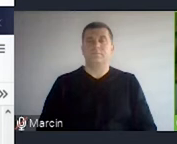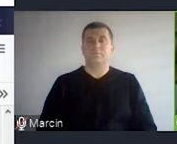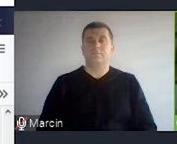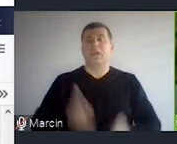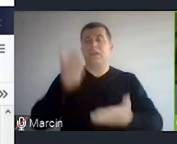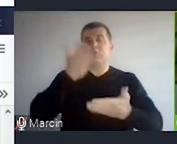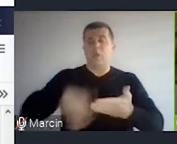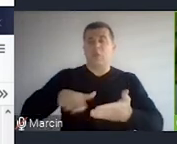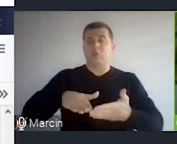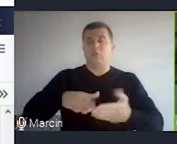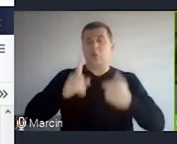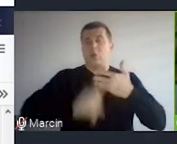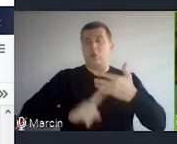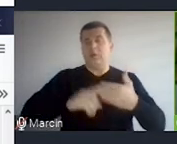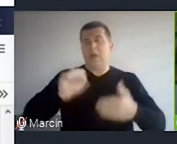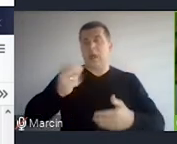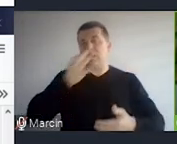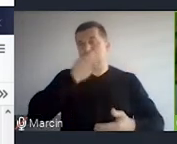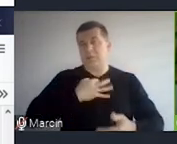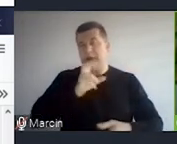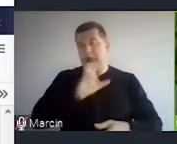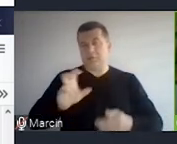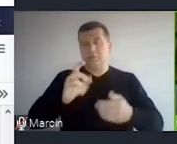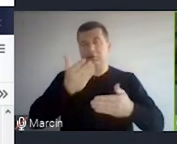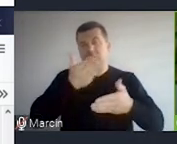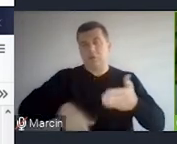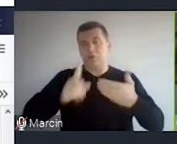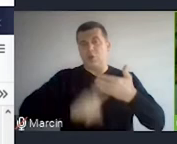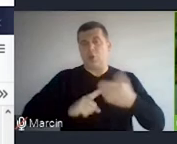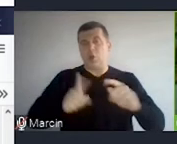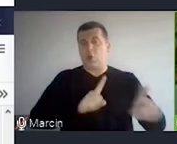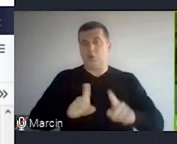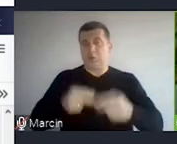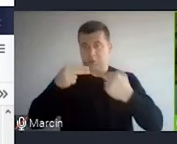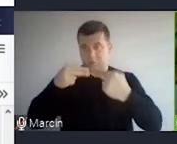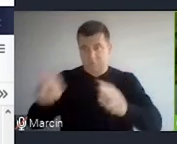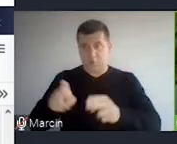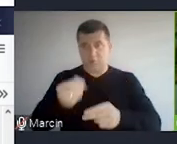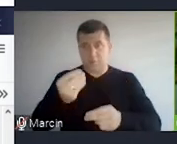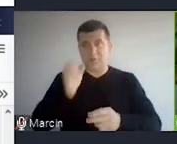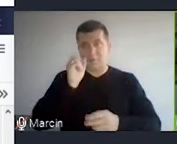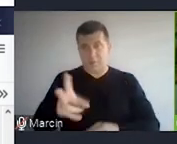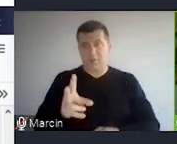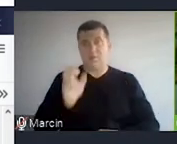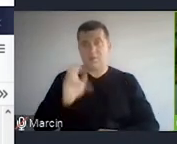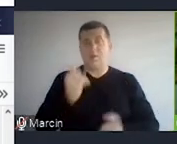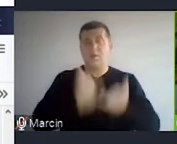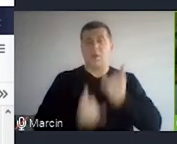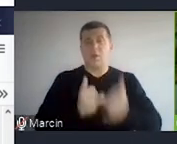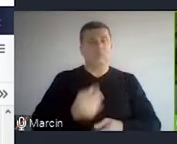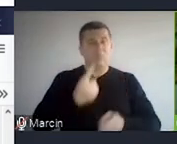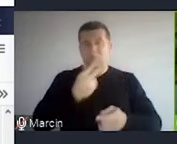Częściowe rozliczenie, pani Anna pyta o to, czy częściowe rozliczenie oznacza zwrot części środków. Tak, jeśli